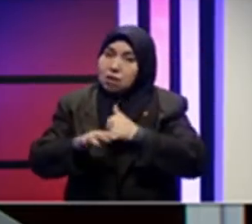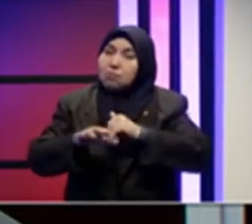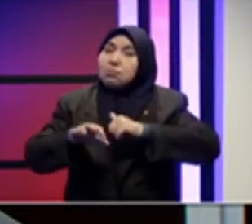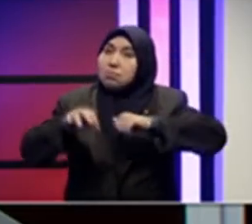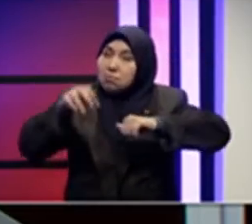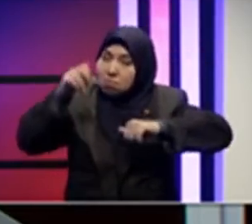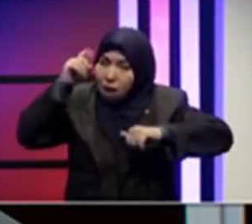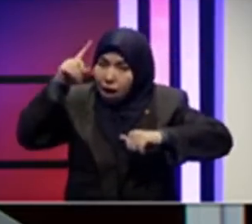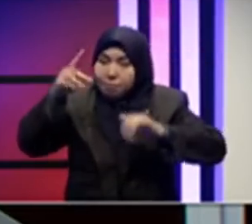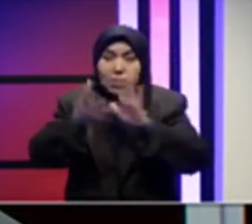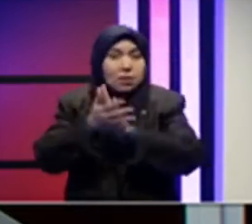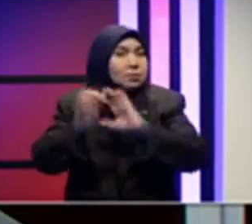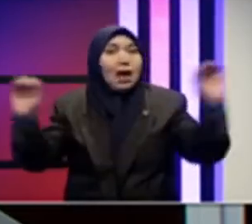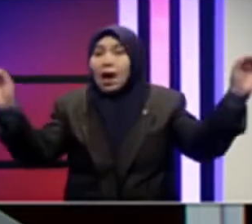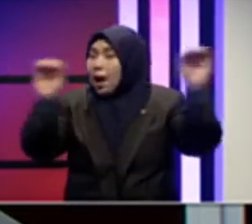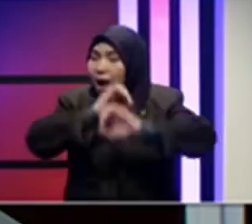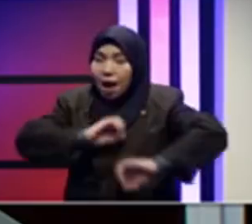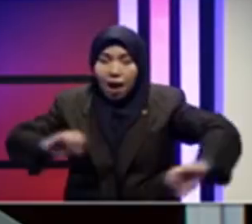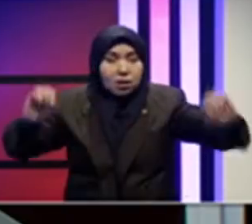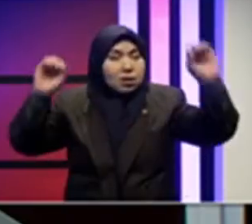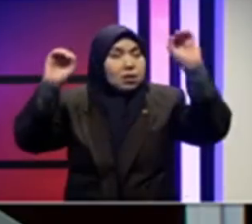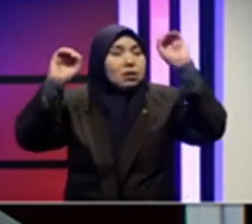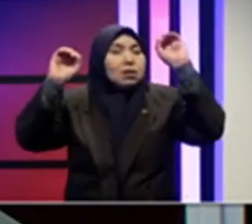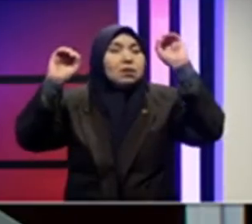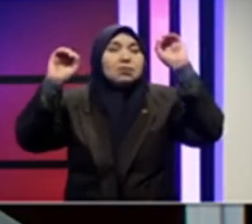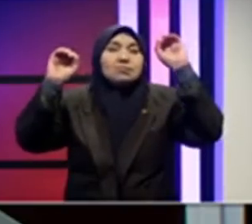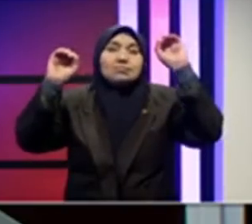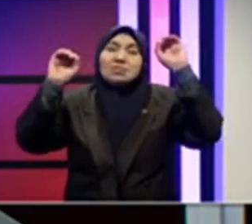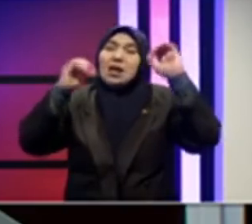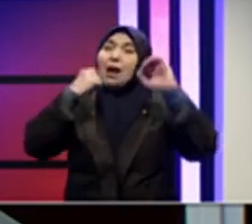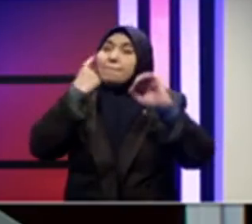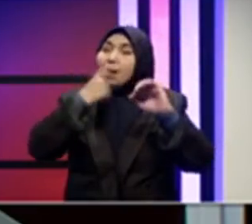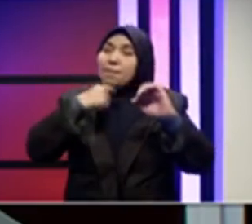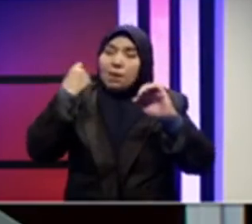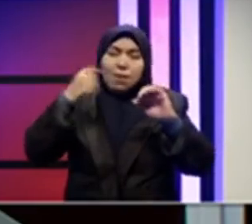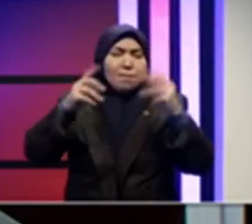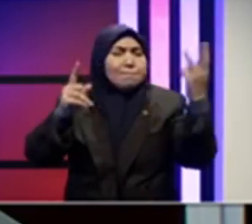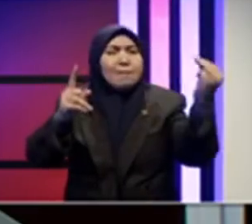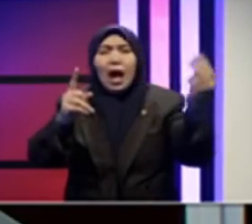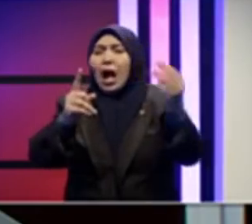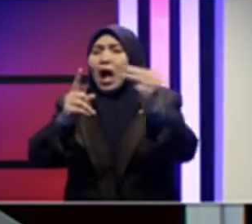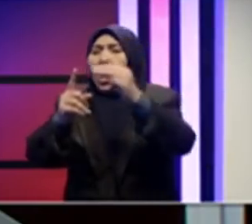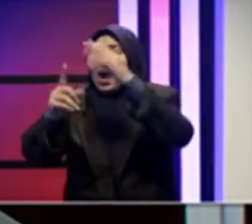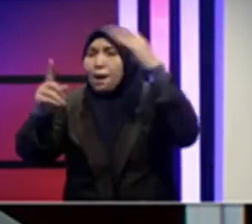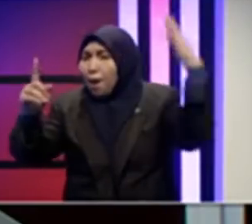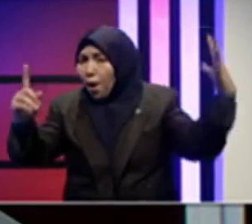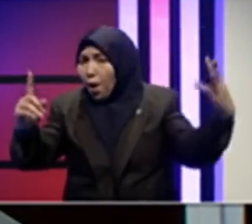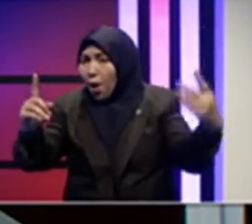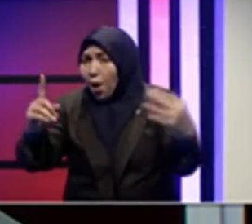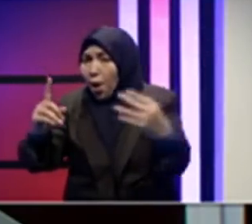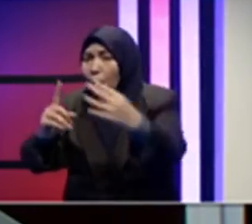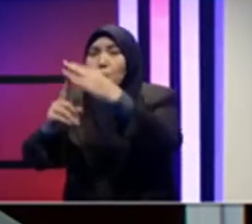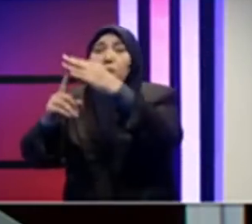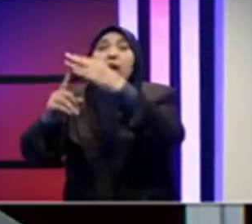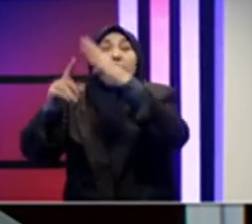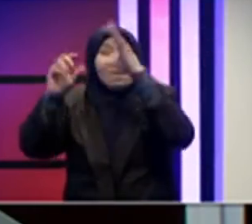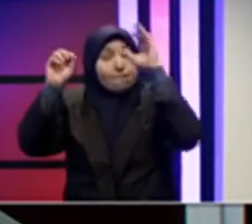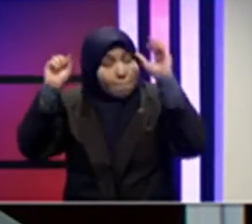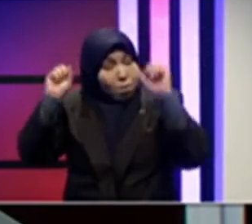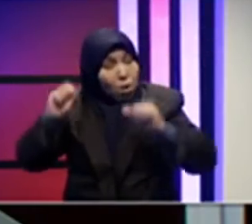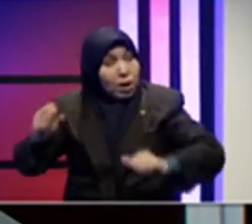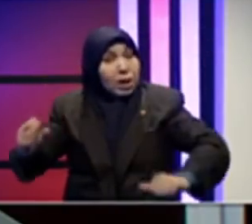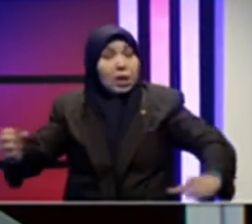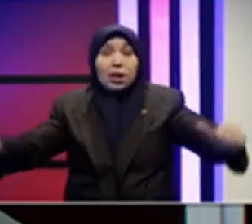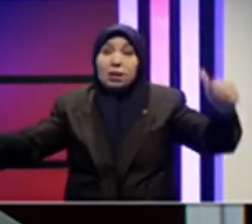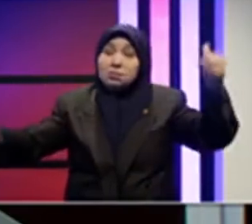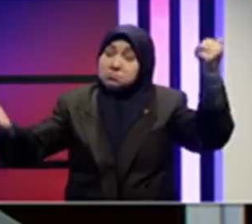tidak ada makhluk lain yang boleh menandingi Allah. Ya, sehingga kan Nabi Muhammad itu sendiri pun adalah seorang makhluk, hamba Allah